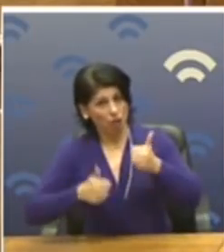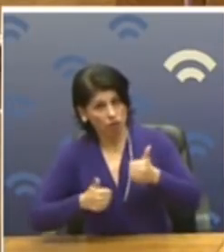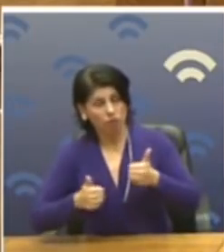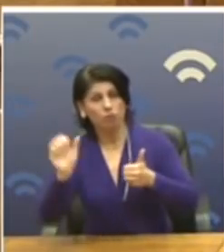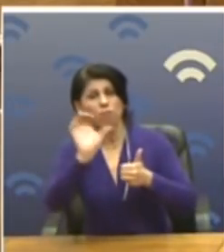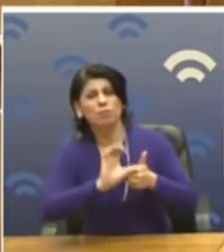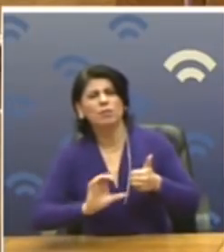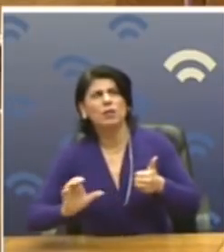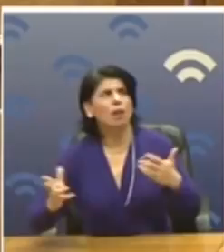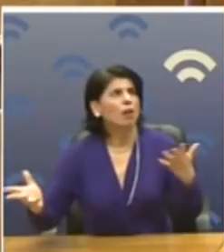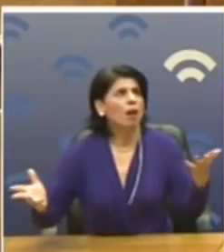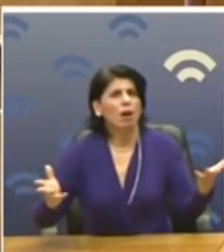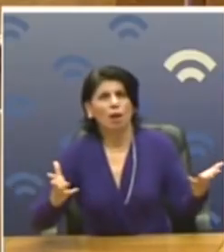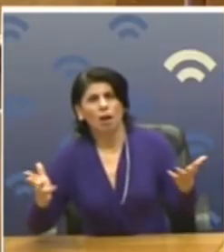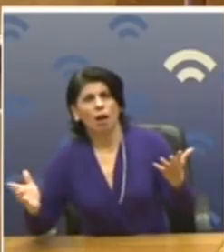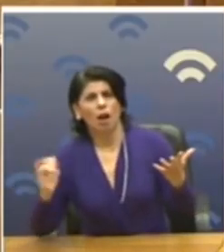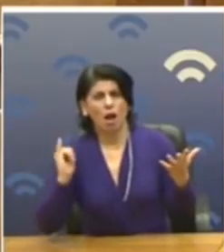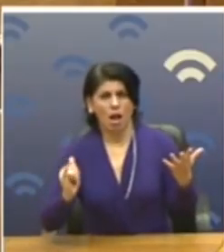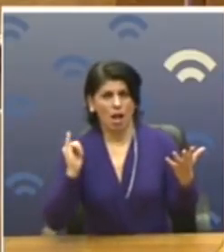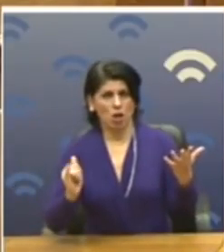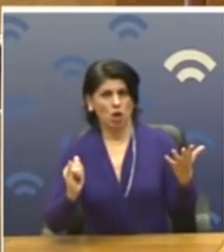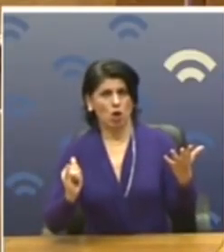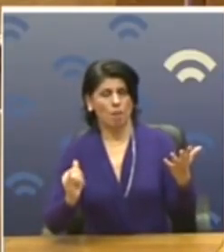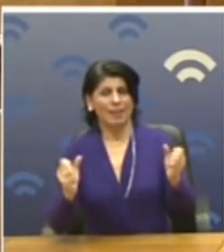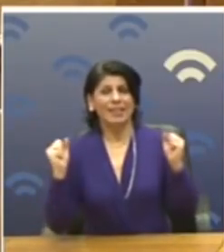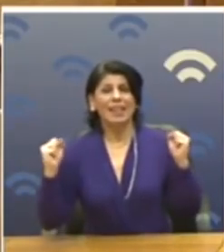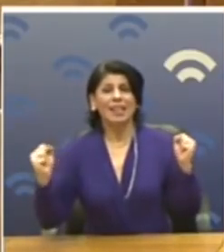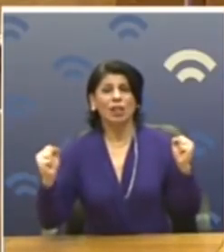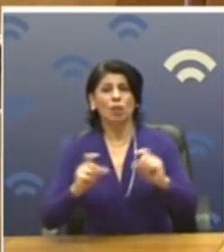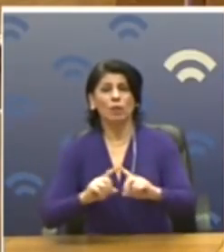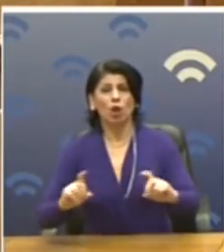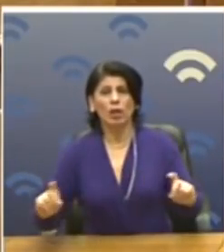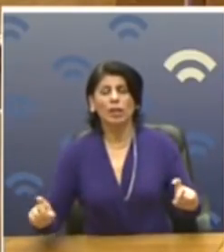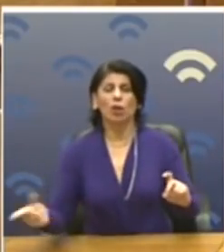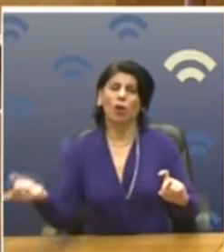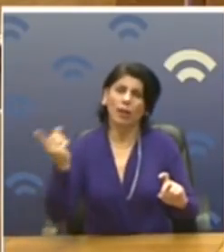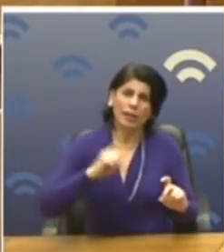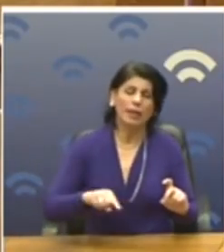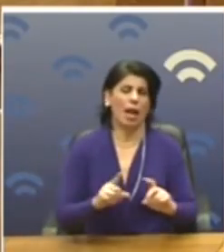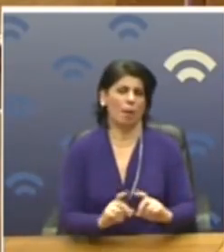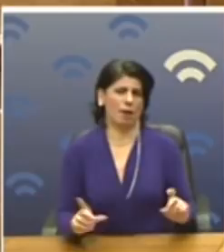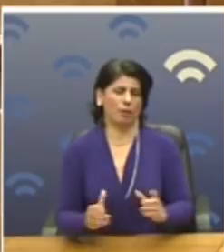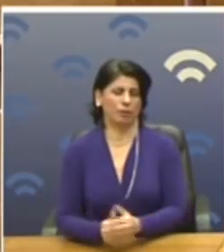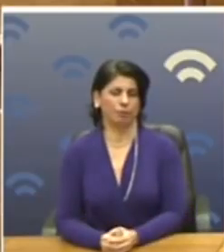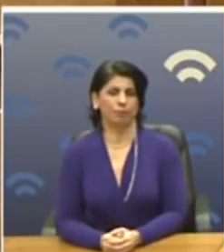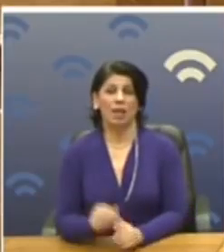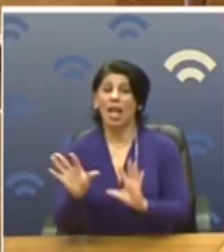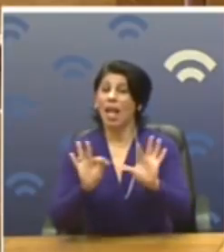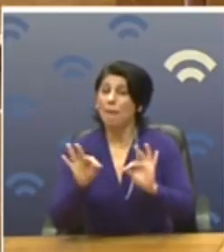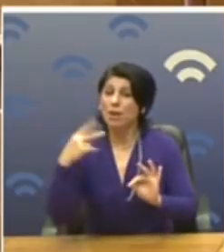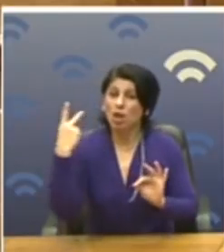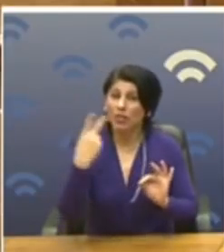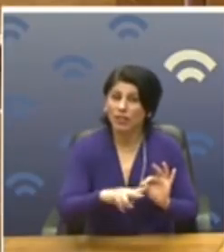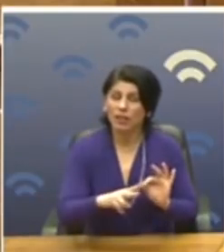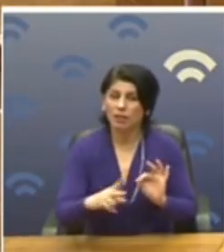ψάχνει απεγνωσμένα ακόμα και υγειονομικό υλικό ή άλλα εφόδια. Επιλογή δική σας